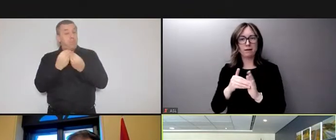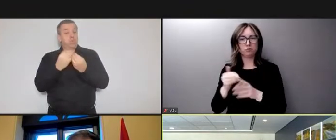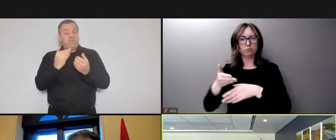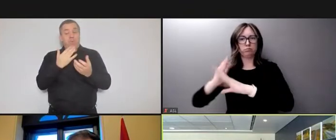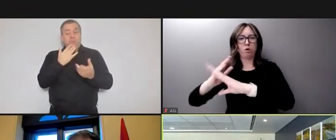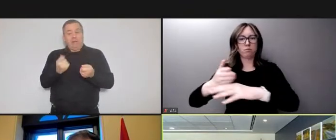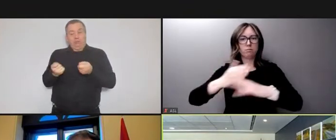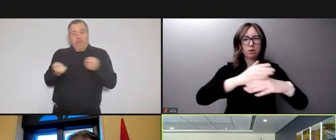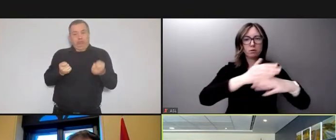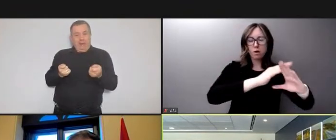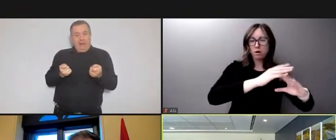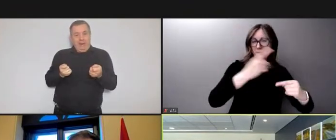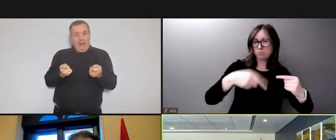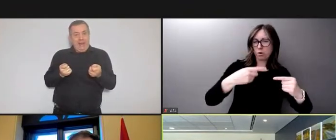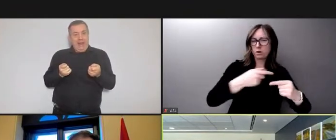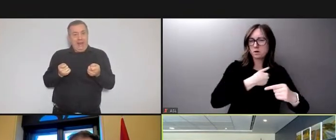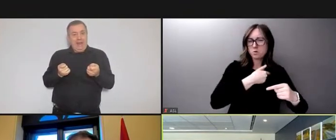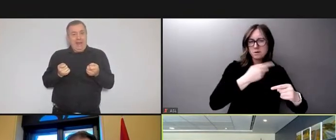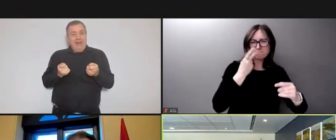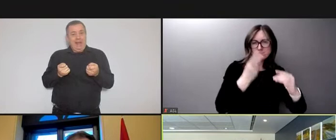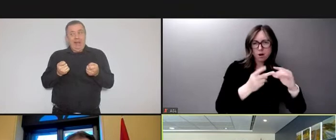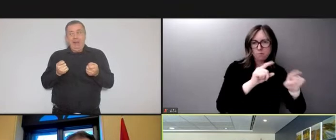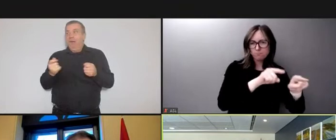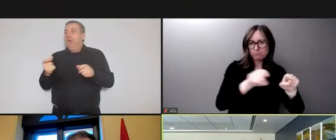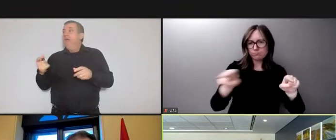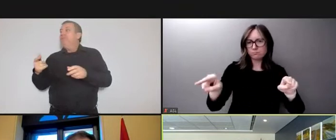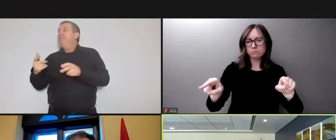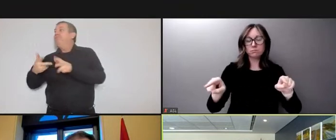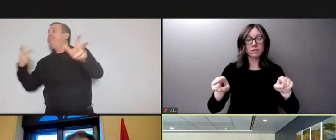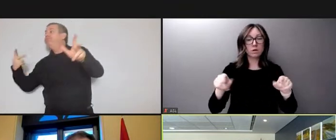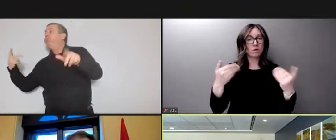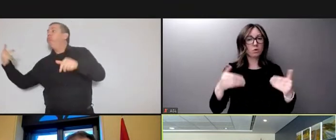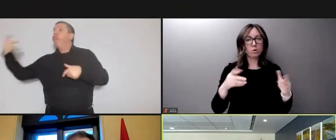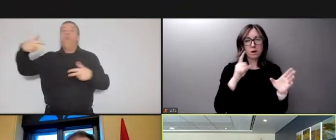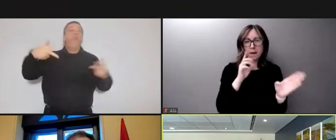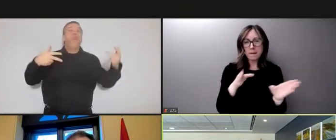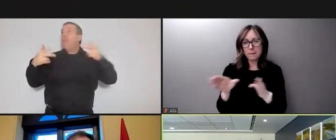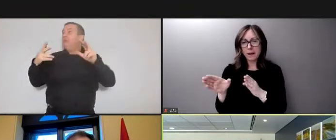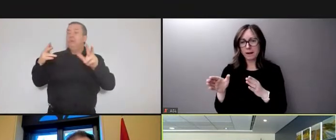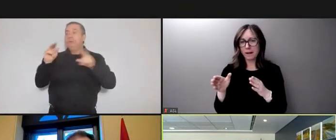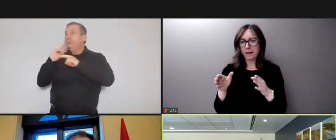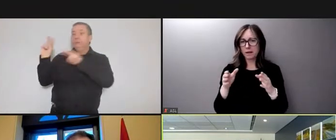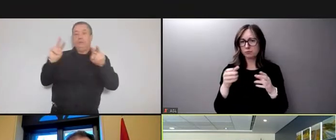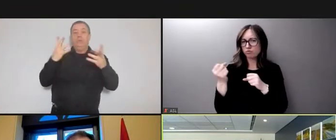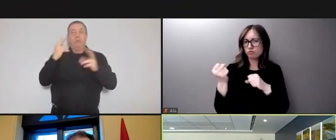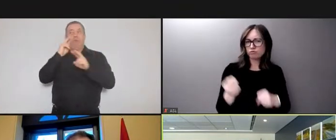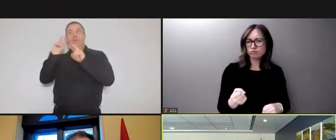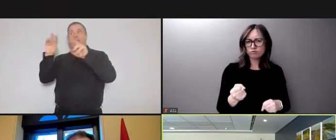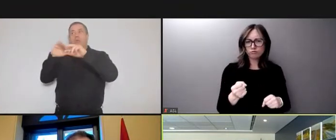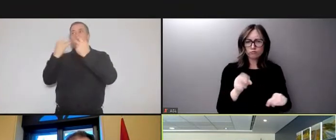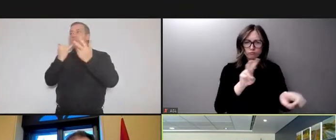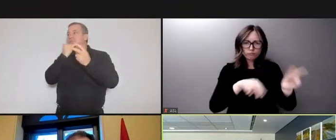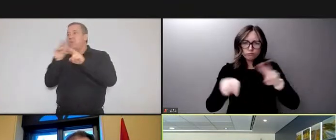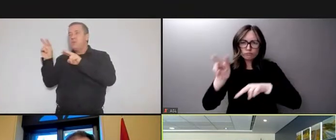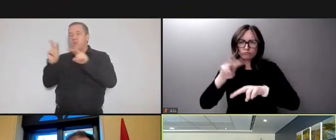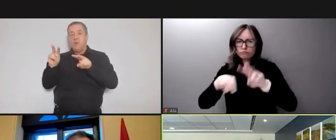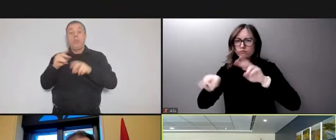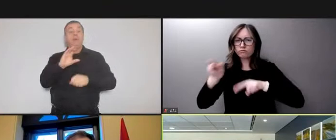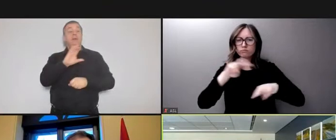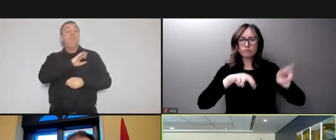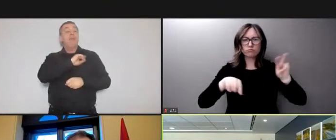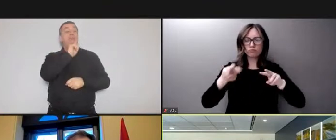entre les mouvements et donc, on est en train de surveiller le tout. Évidemment, nos forces